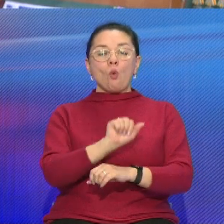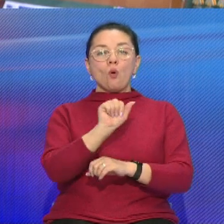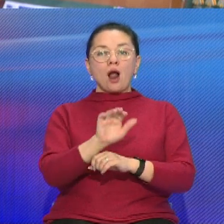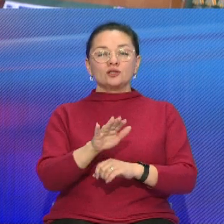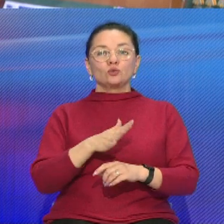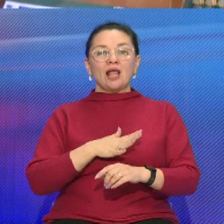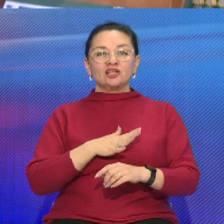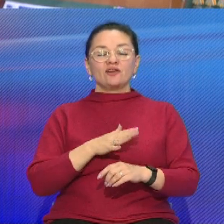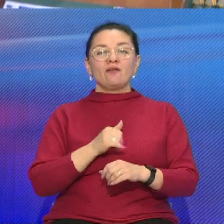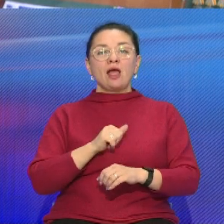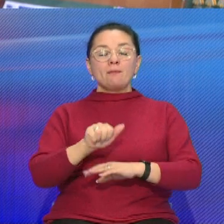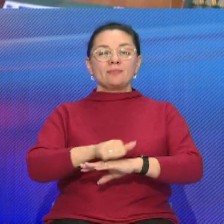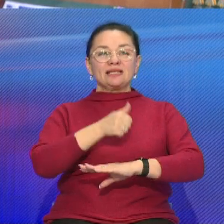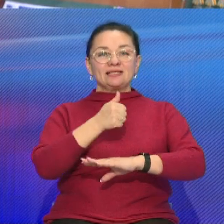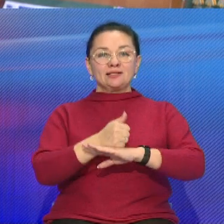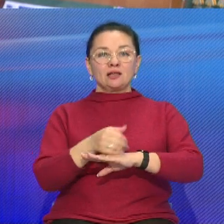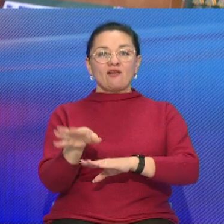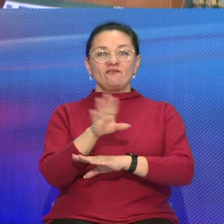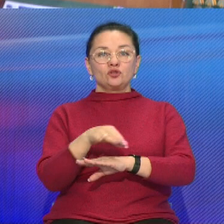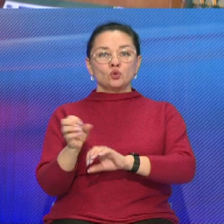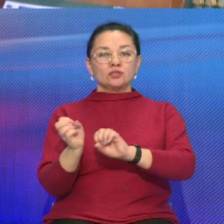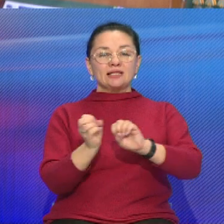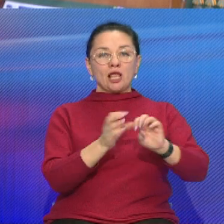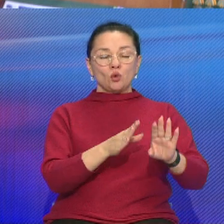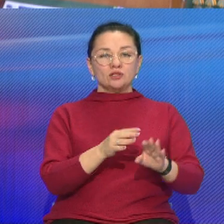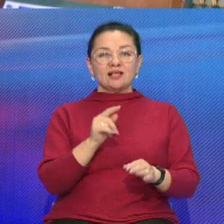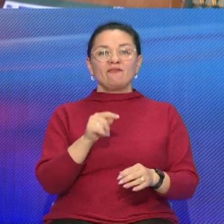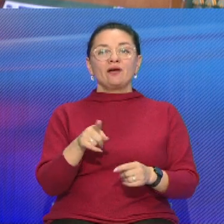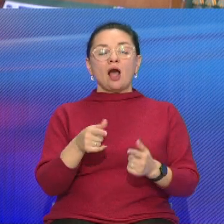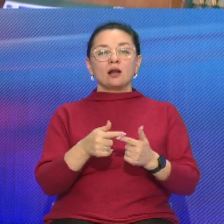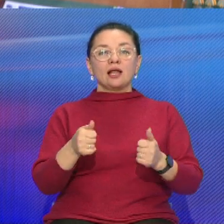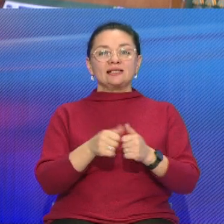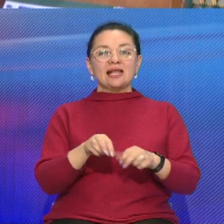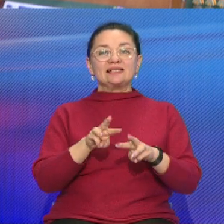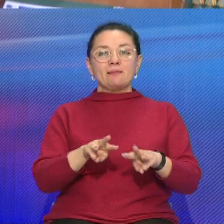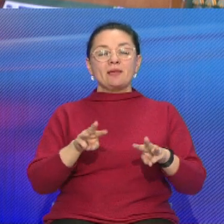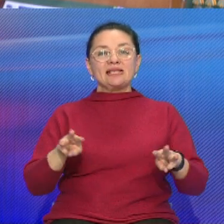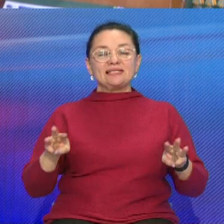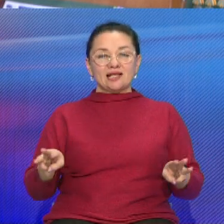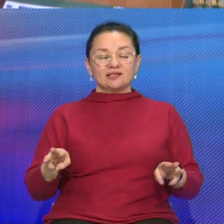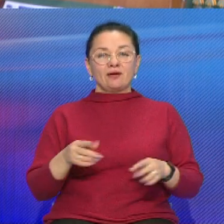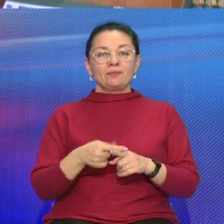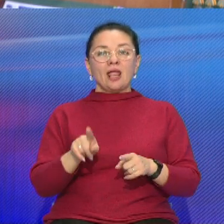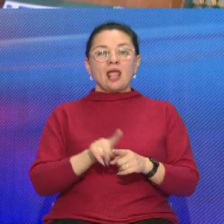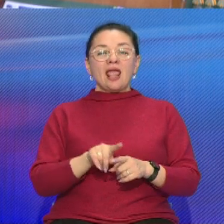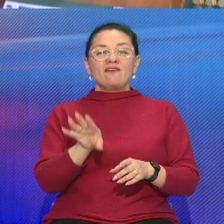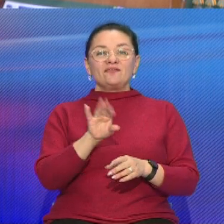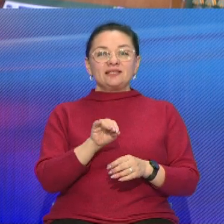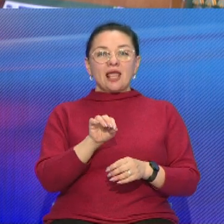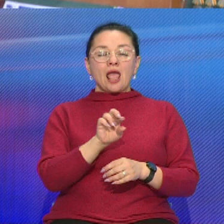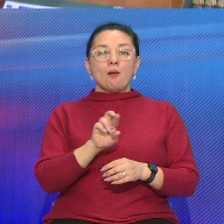наших законодательств. Оно сдается в органы Министерства внутренних дел. Боеприпасы уничтожаются на